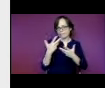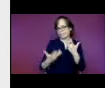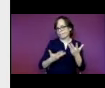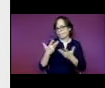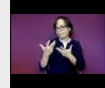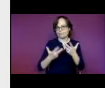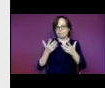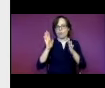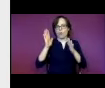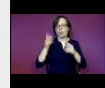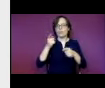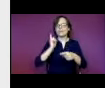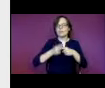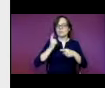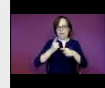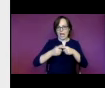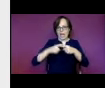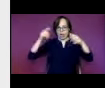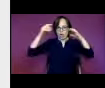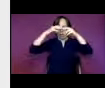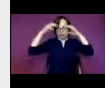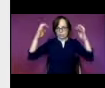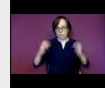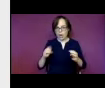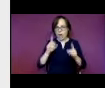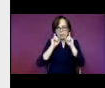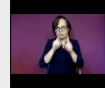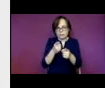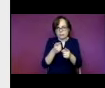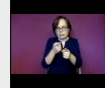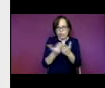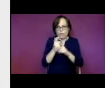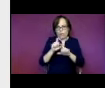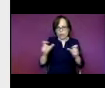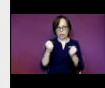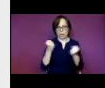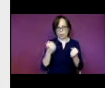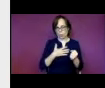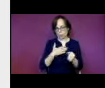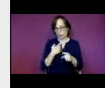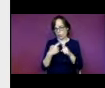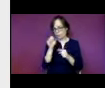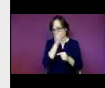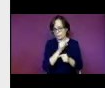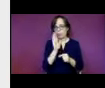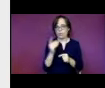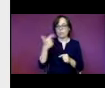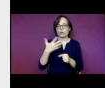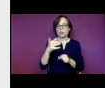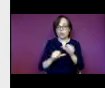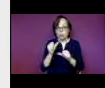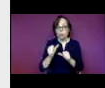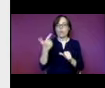stalowej konstrukcji, zupełnie nowoczesnej, więc to było dosyć absurdalne. Następnie w 2005 roku była architektura i w